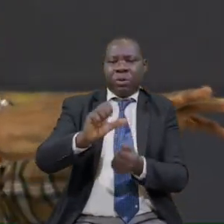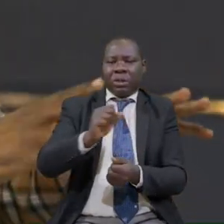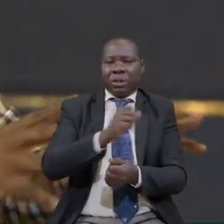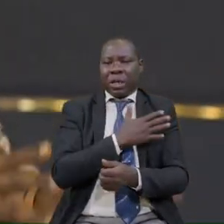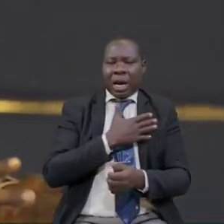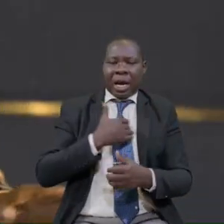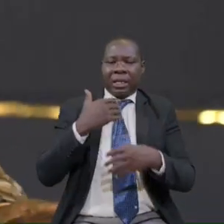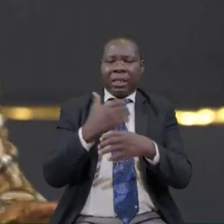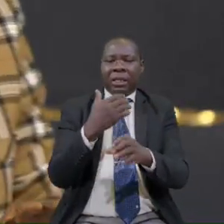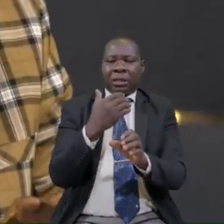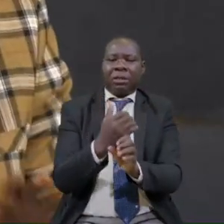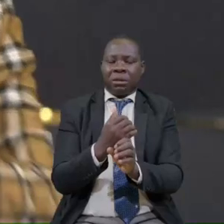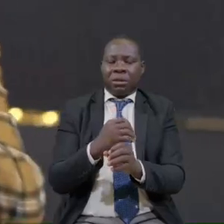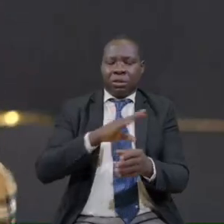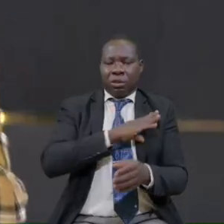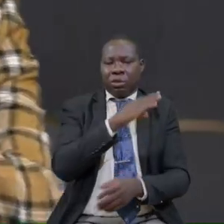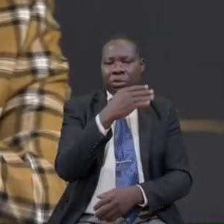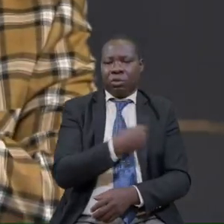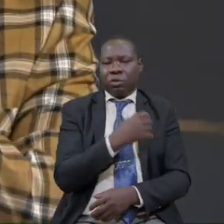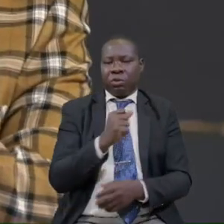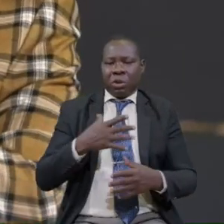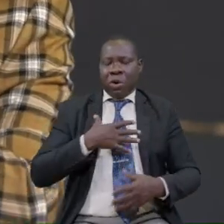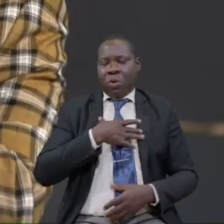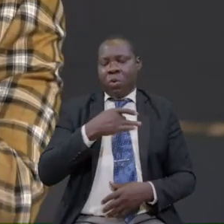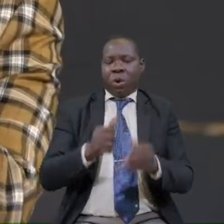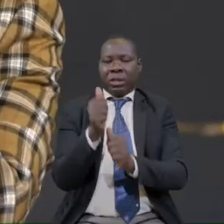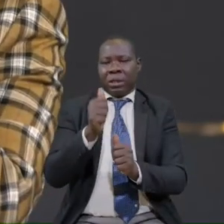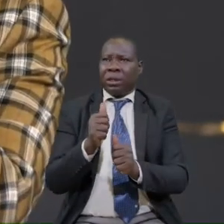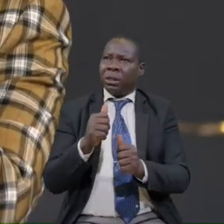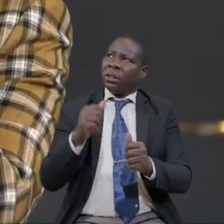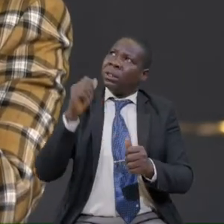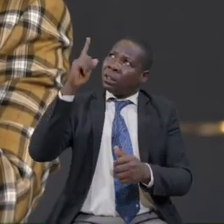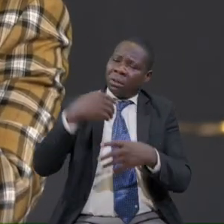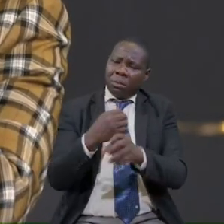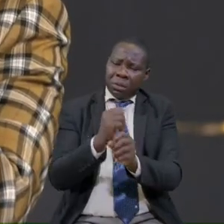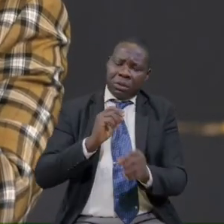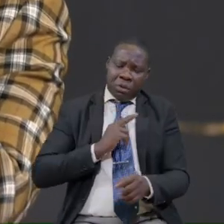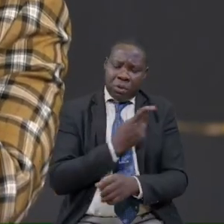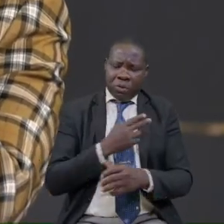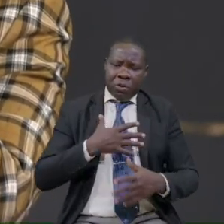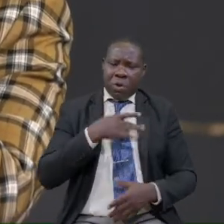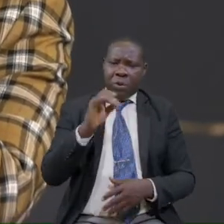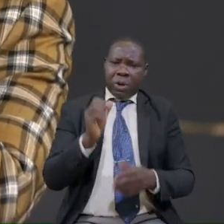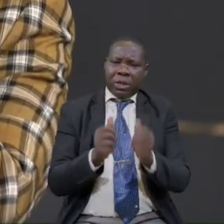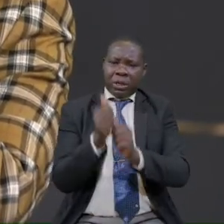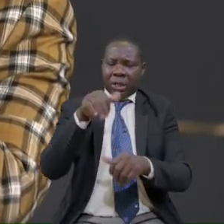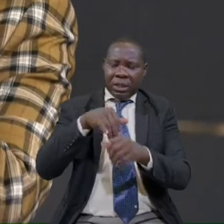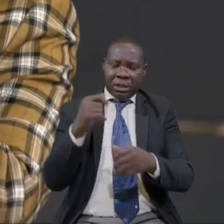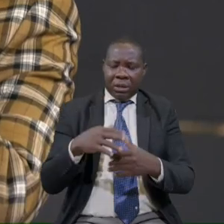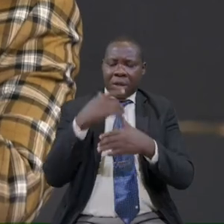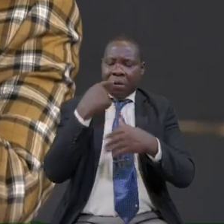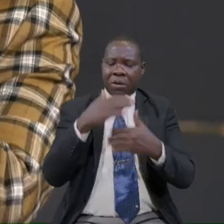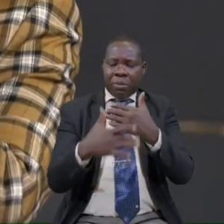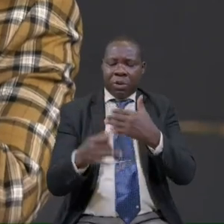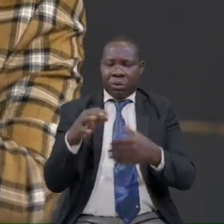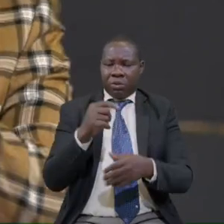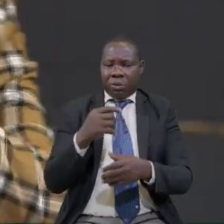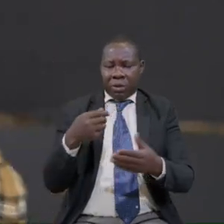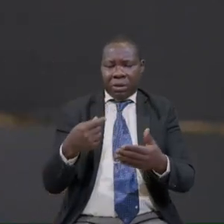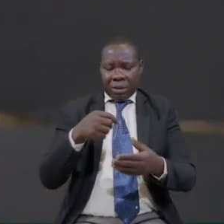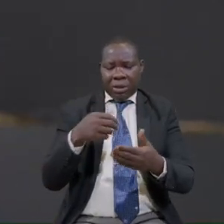rendre les âmes plus blanches. Il nous rend plus blancs dans le sang de l'agneau et nous